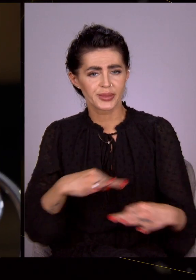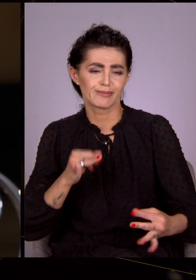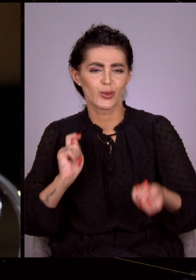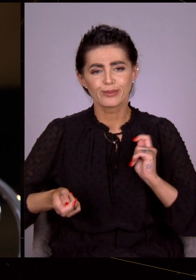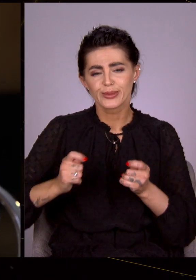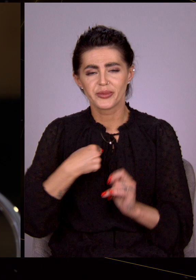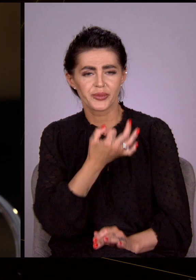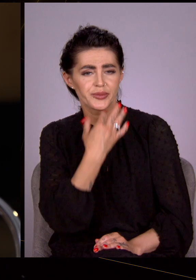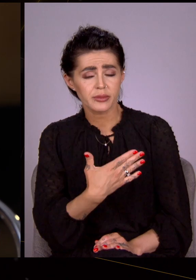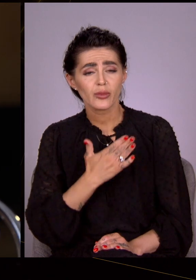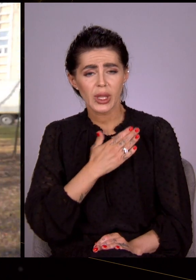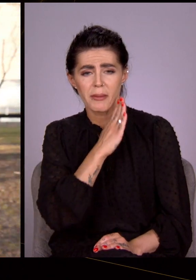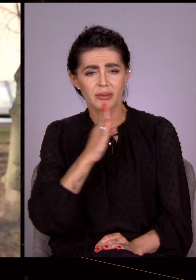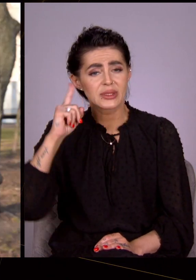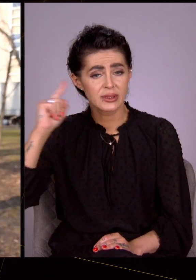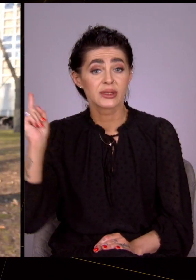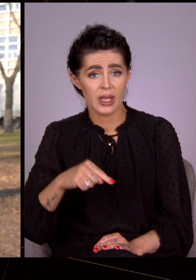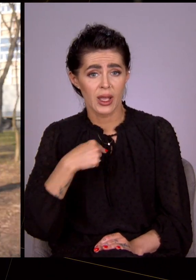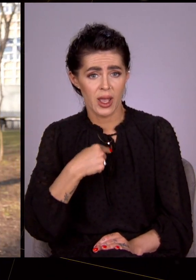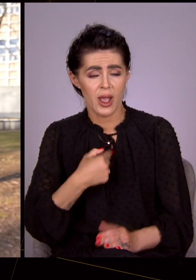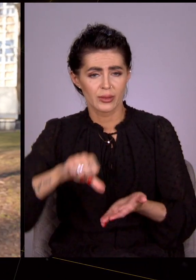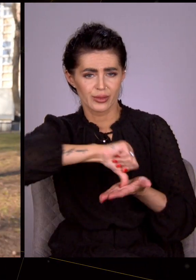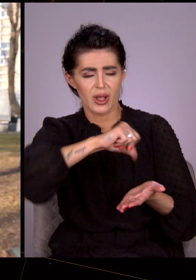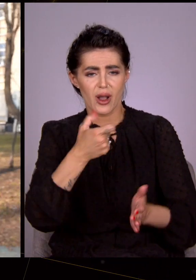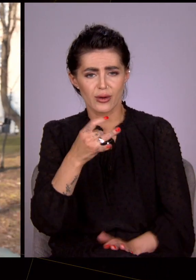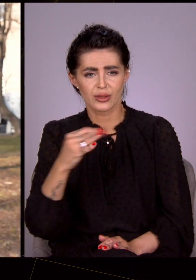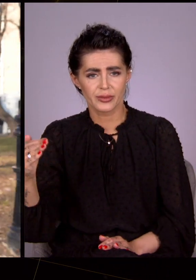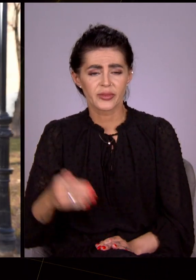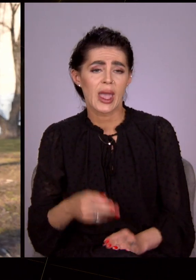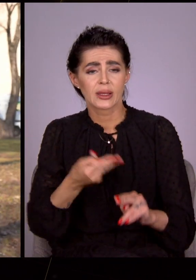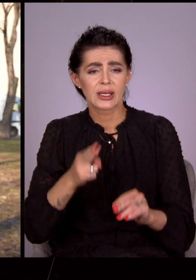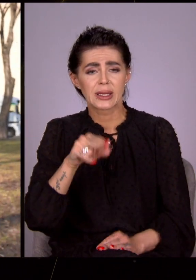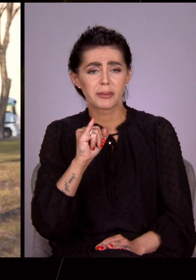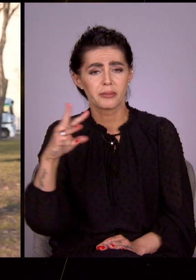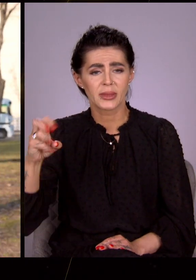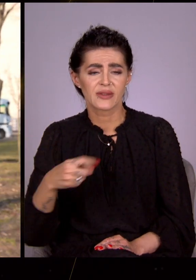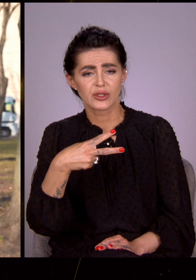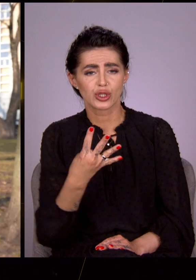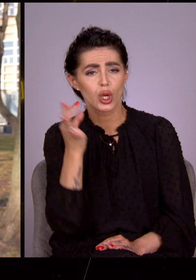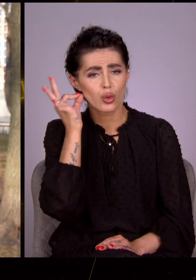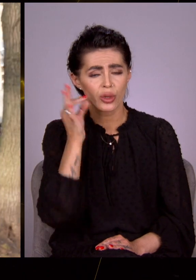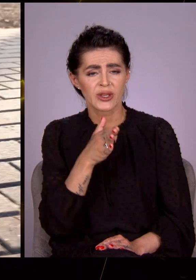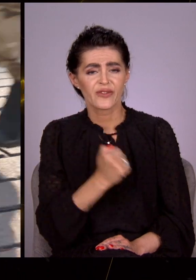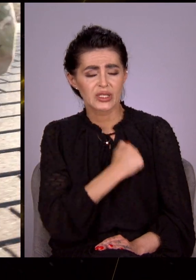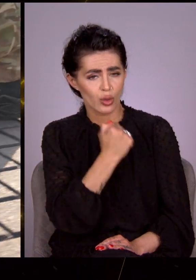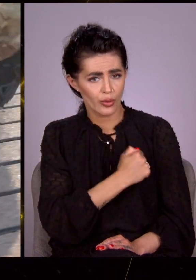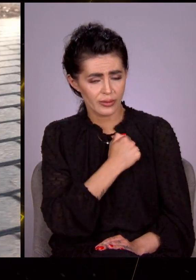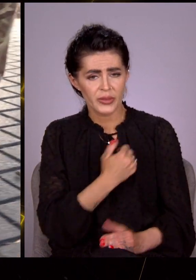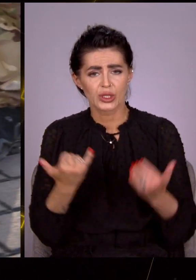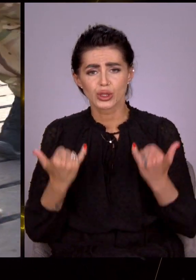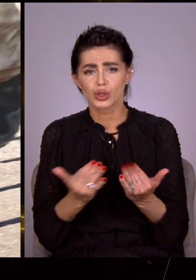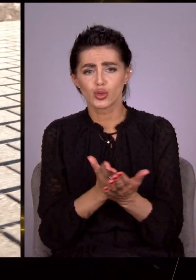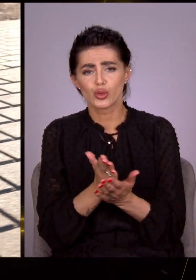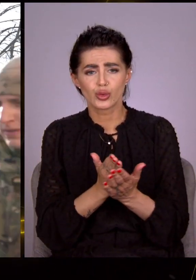на гаражах. А це Дмитро, йому 24 роки. Він військовослужбовець, зараз служить